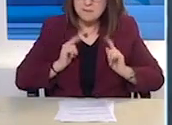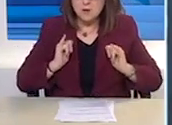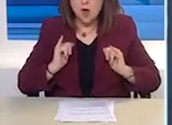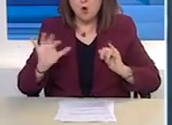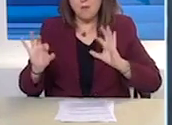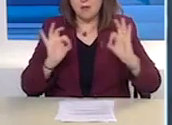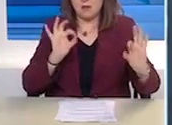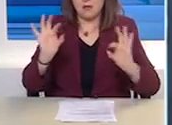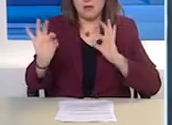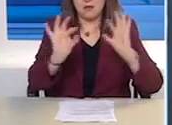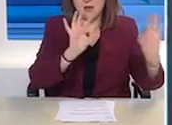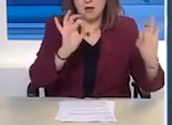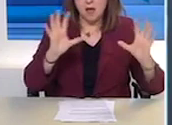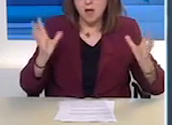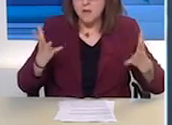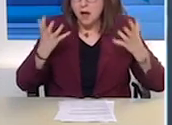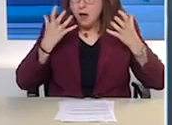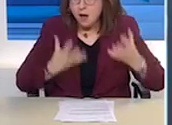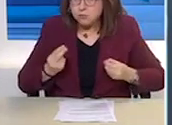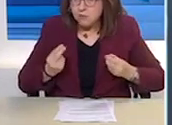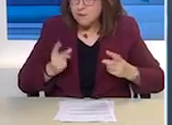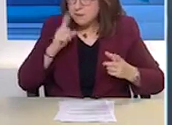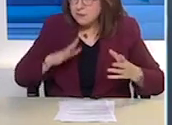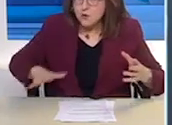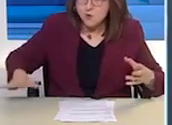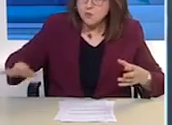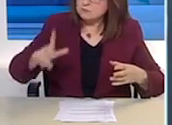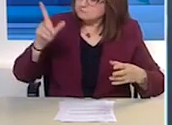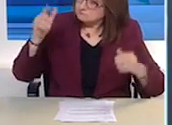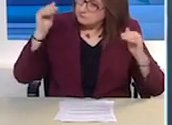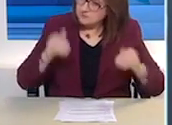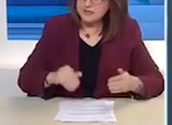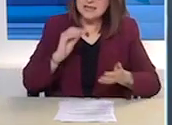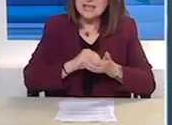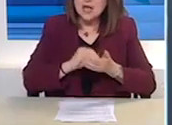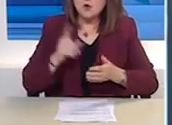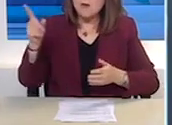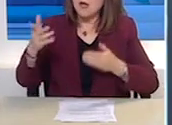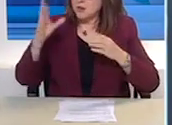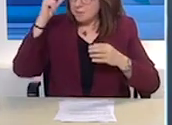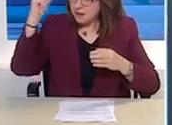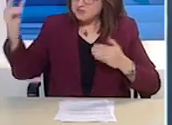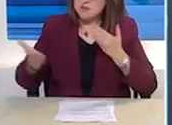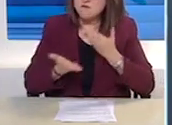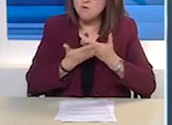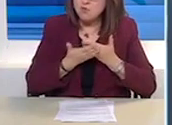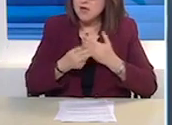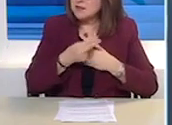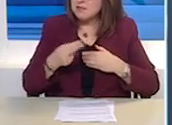και ανάπτυξης νέων τεχνικών που θα μας βοηθήσουν σε αυτό που ονομάζουμε ανοσία στον πληθυσμό. Αυτή τη